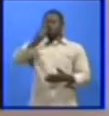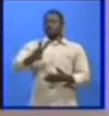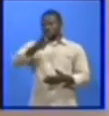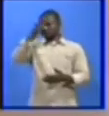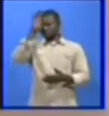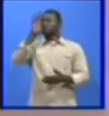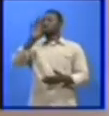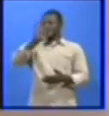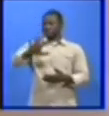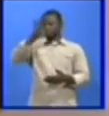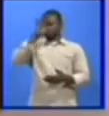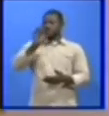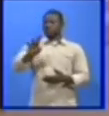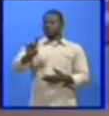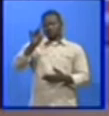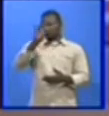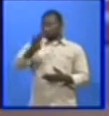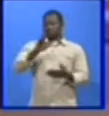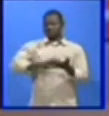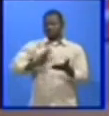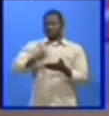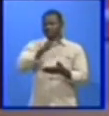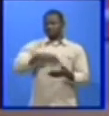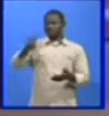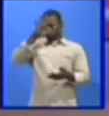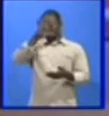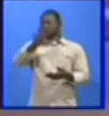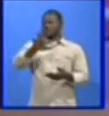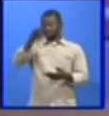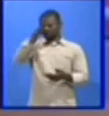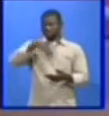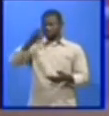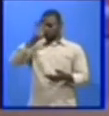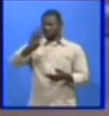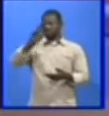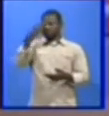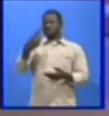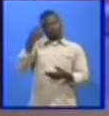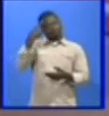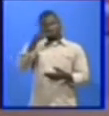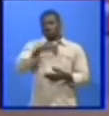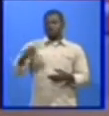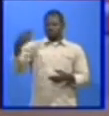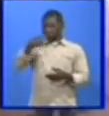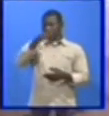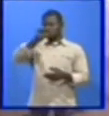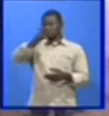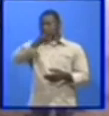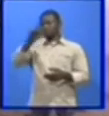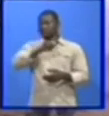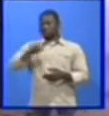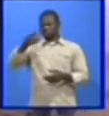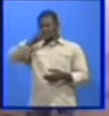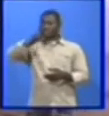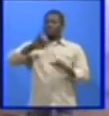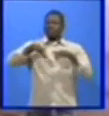571 francs CFA pour le diesel. Alors, comment comprendre que ces deux stations situées côte à